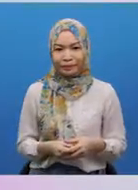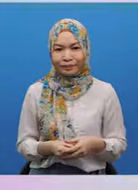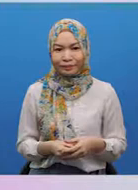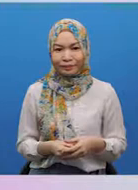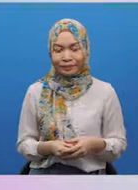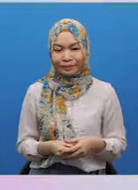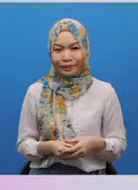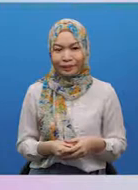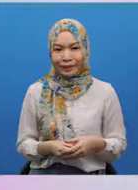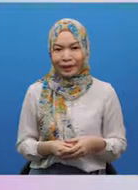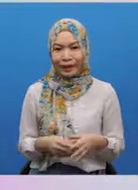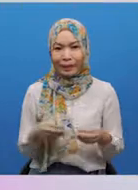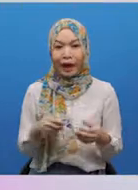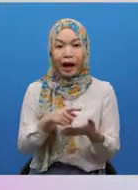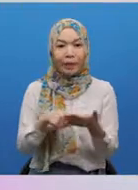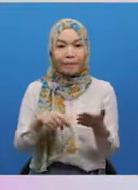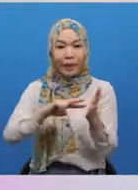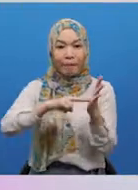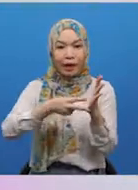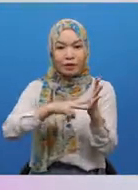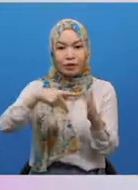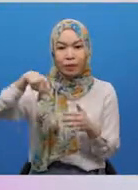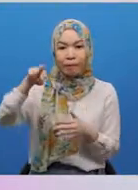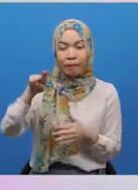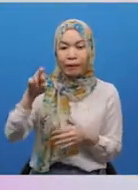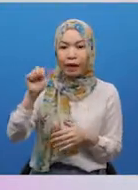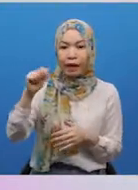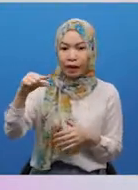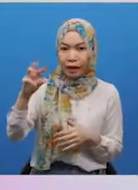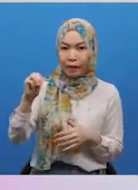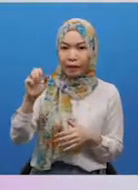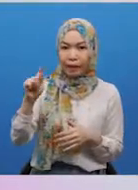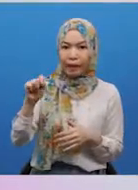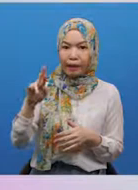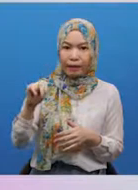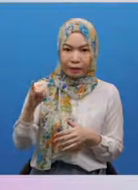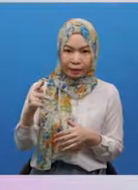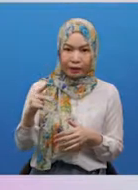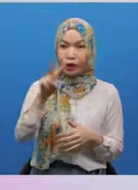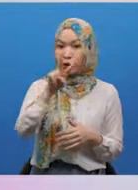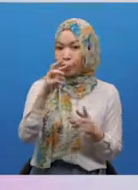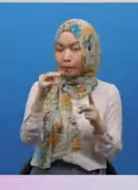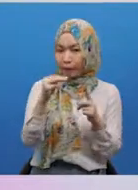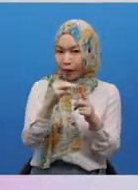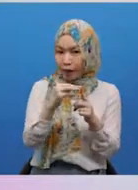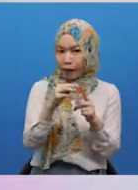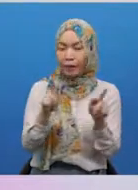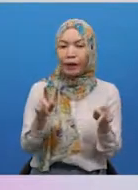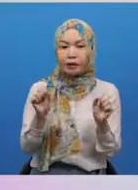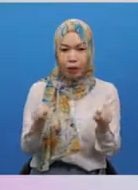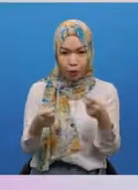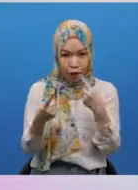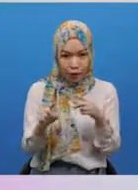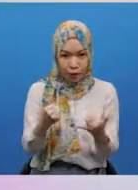Tugasan pelajar ialah memberikan maksud pragmatik. Markah yang diperuntukkan ialah 2. Pelajar